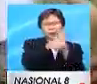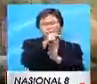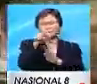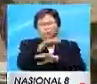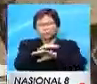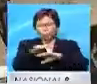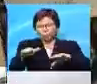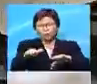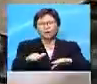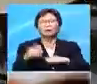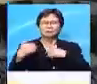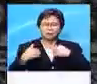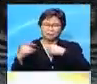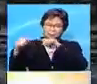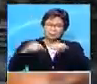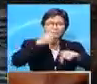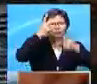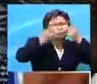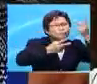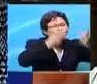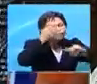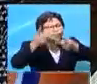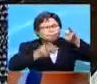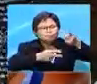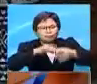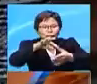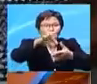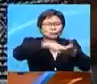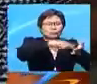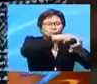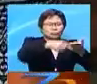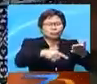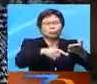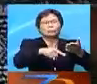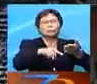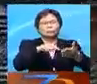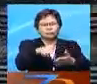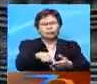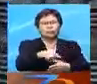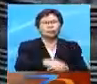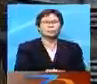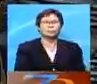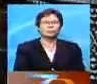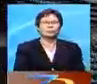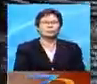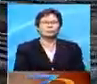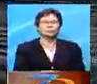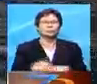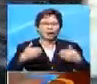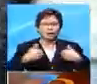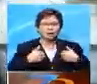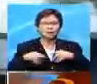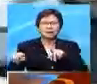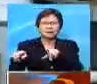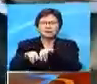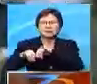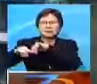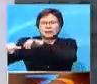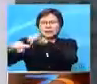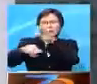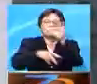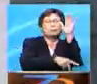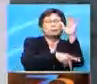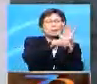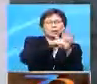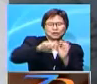kangsar turut hadir meninjau perjalanan proses pengundian di SK raja peremppuan muzwin Ia diadakan serentak dengan prk kerusi parlimen